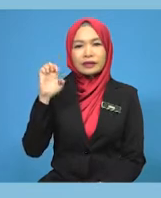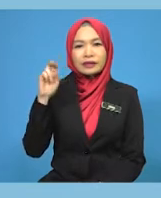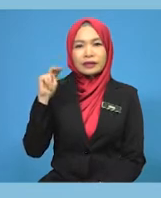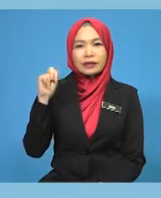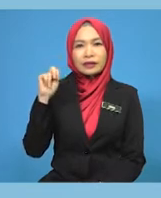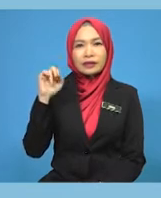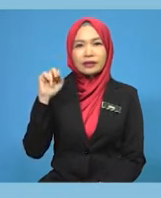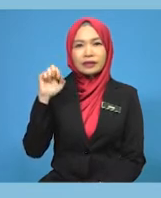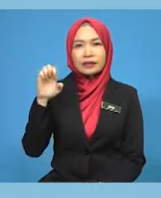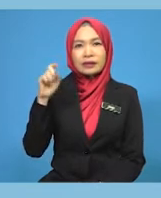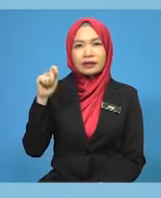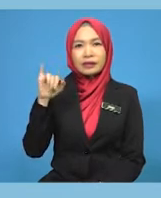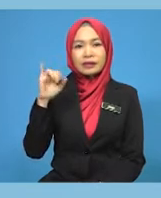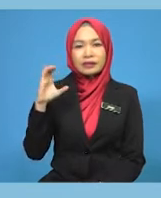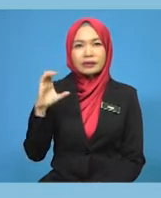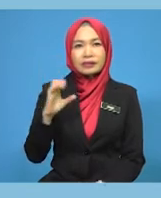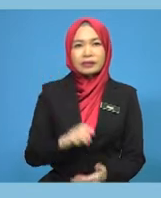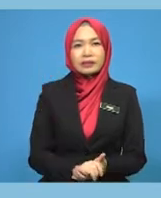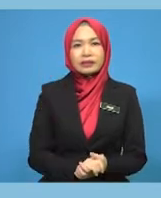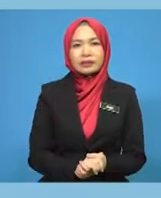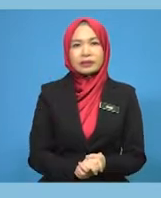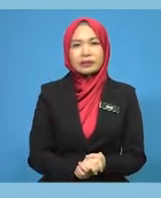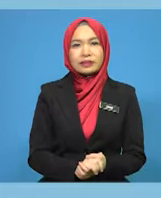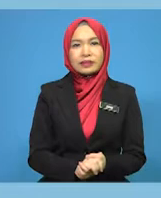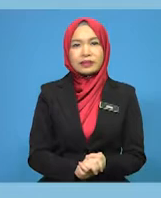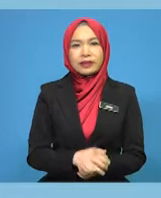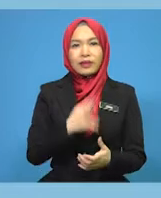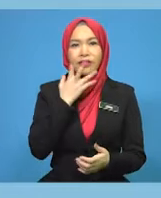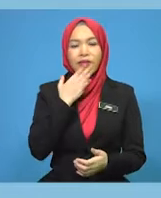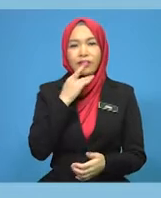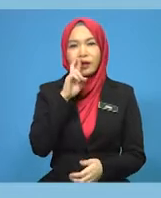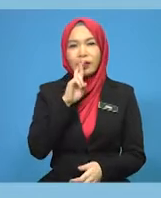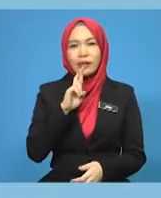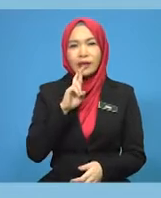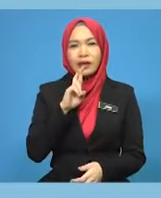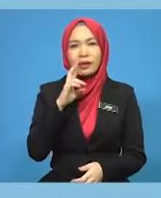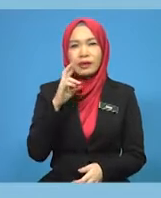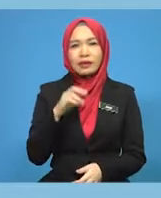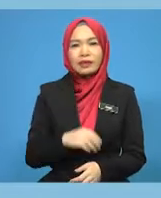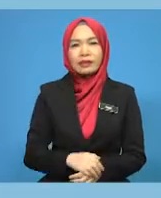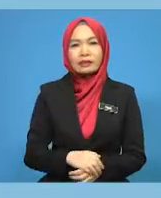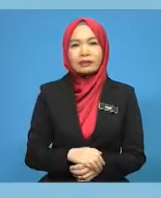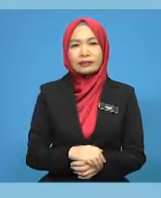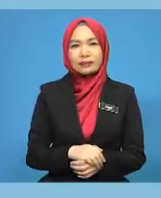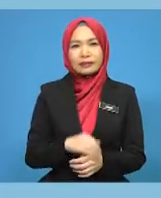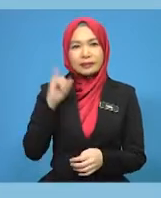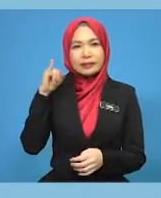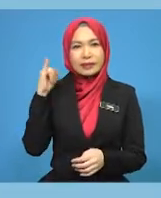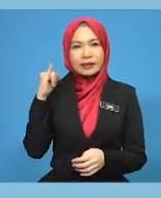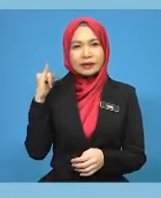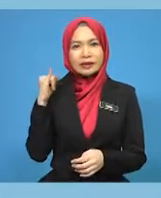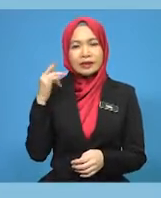bertenaga. Contoh warna energetik ini adalah warna merah, oren, kuning